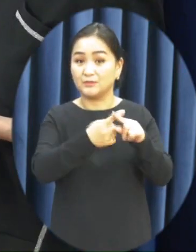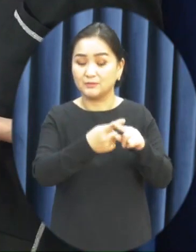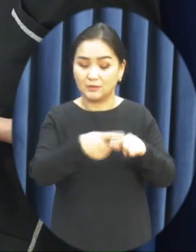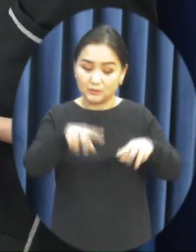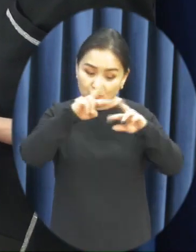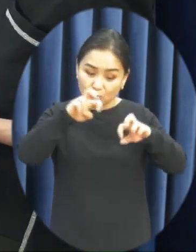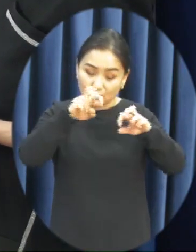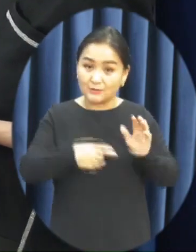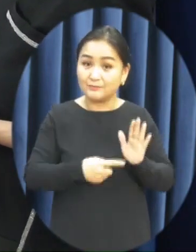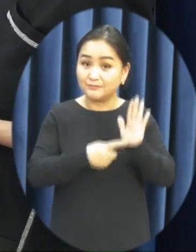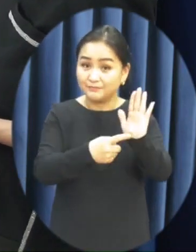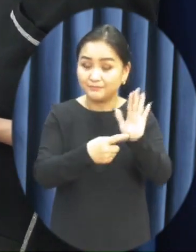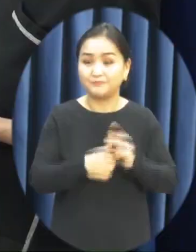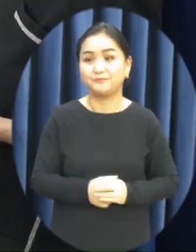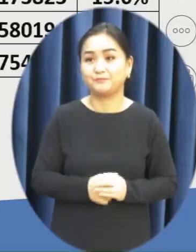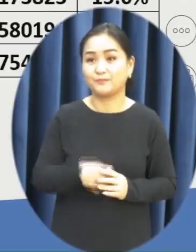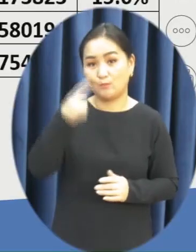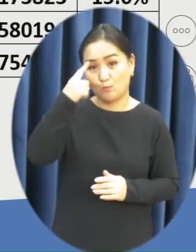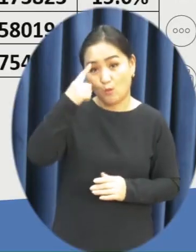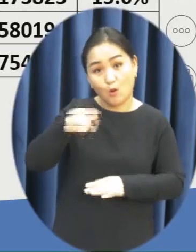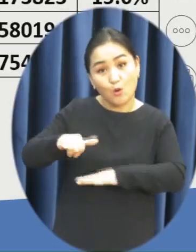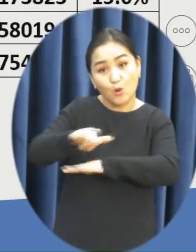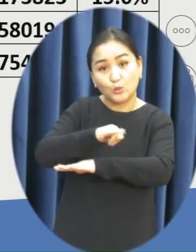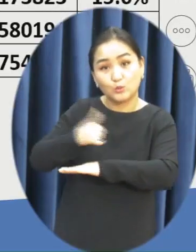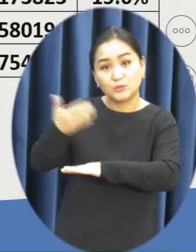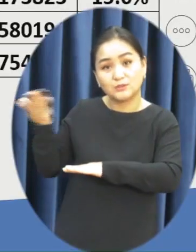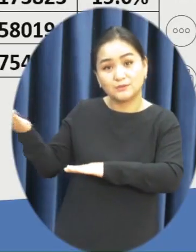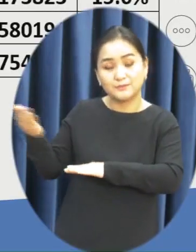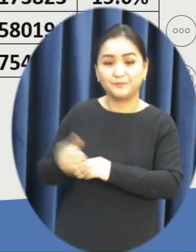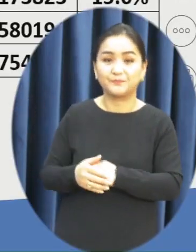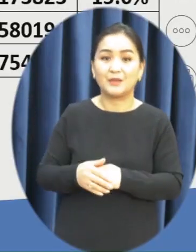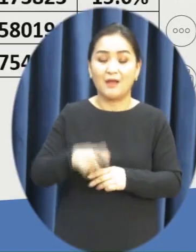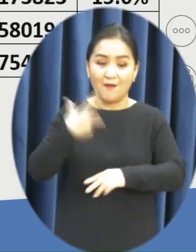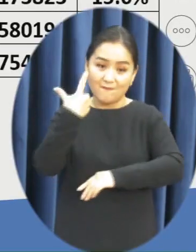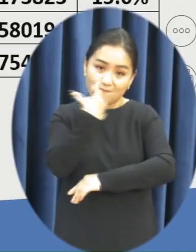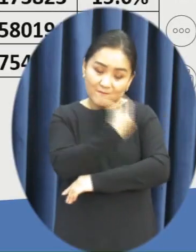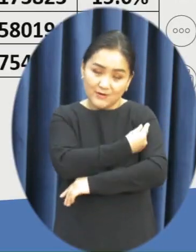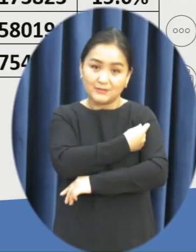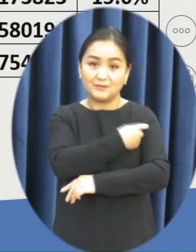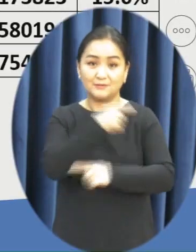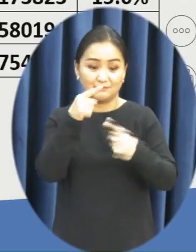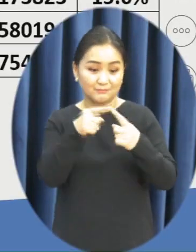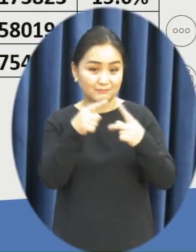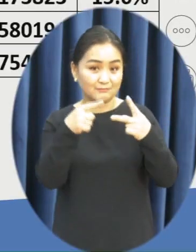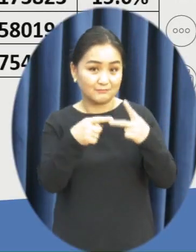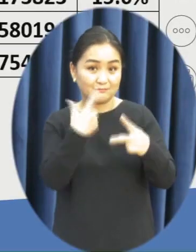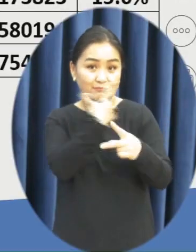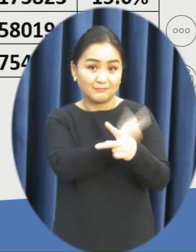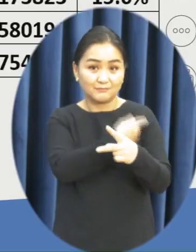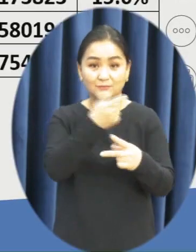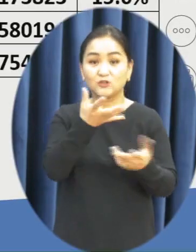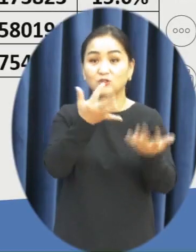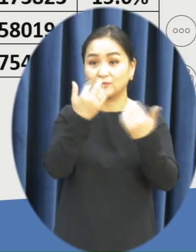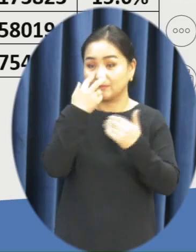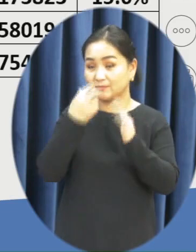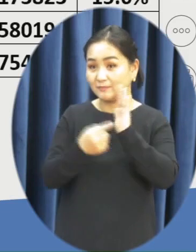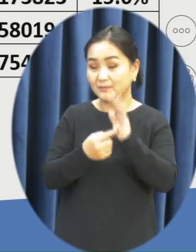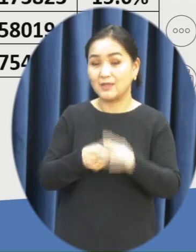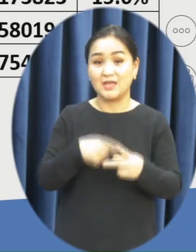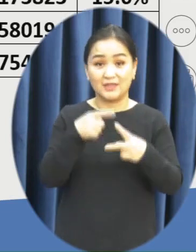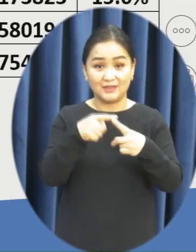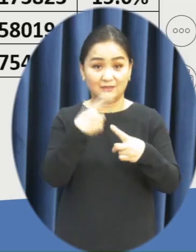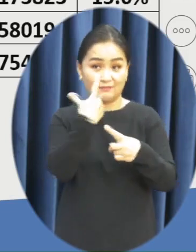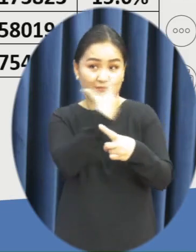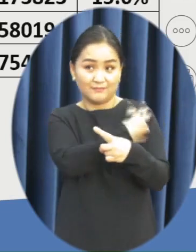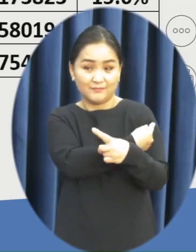གས ནགནས དགངས དཔོག སྗེགས དང འགི པའི གི གི དགེན གི ཤི གི